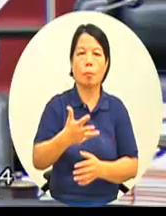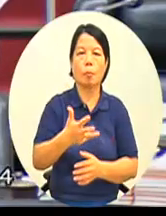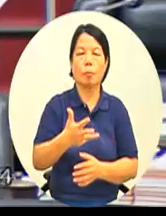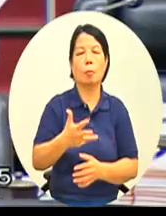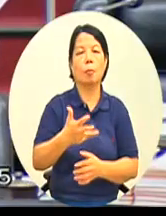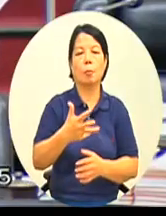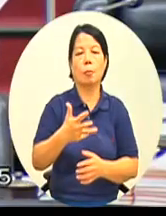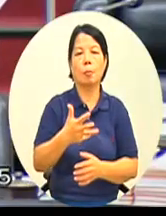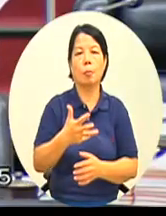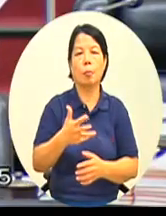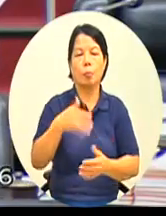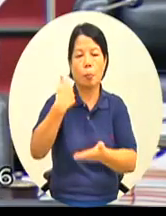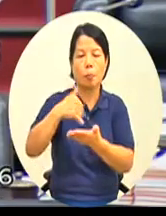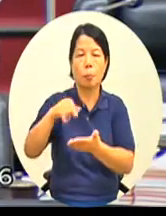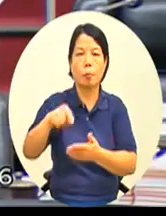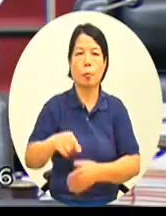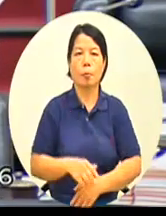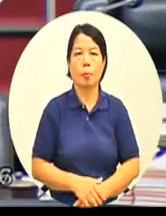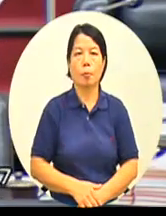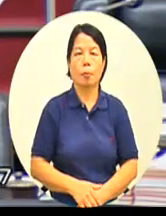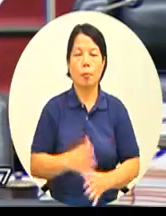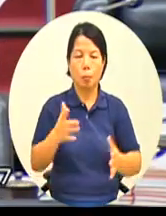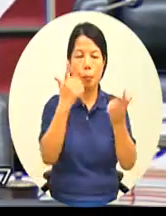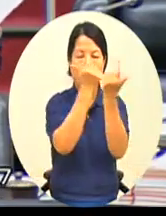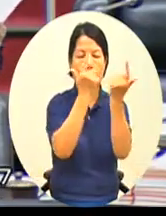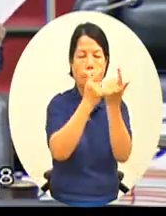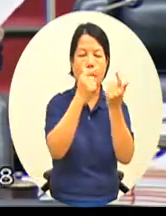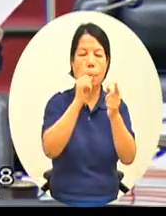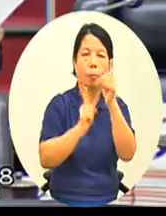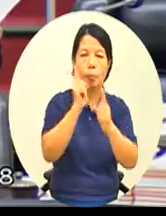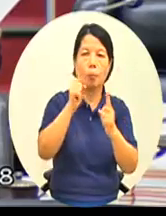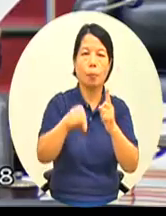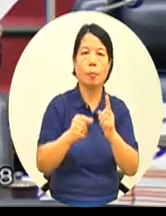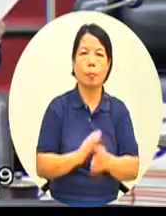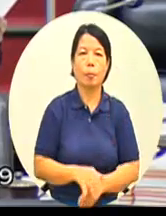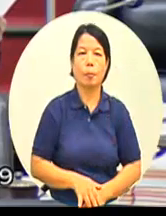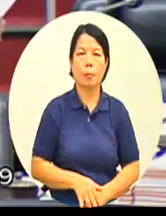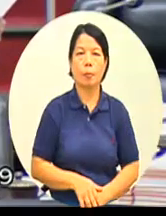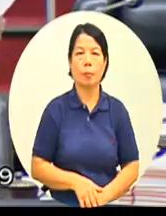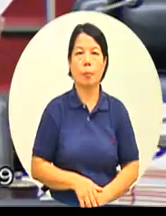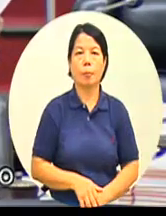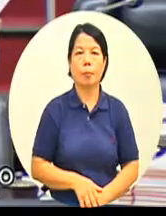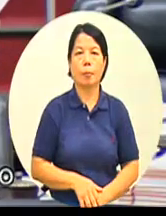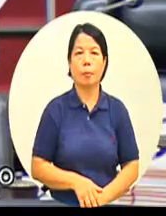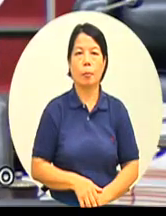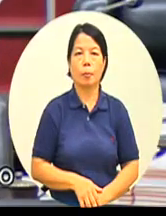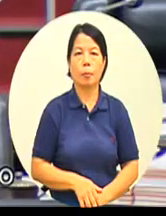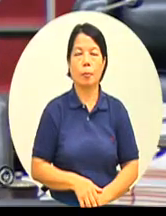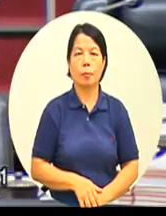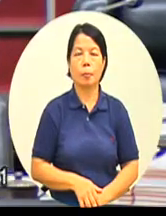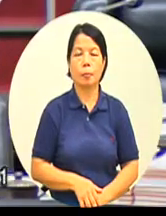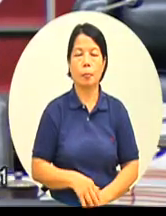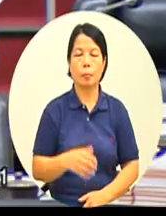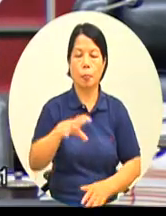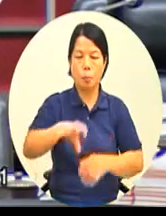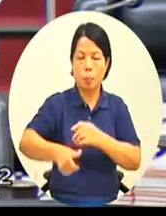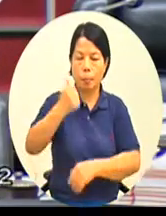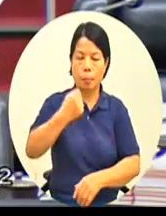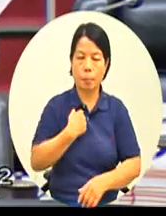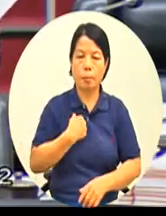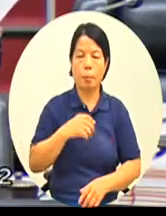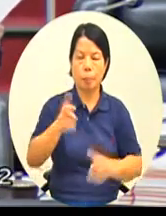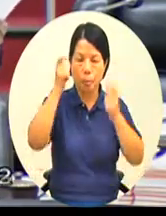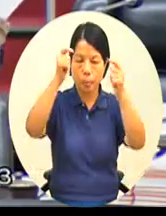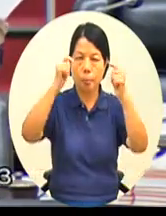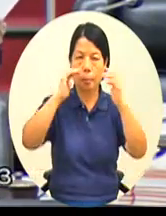好了，跟台北来比好了，好不好？跟台北来比，局长你就知道我们高雄的